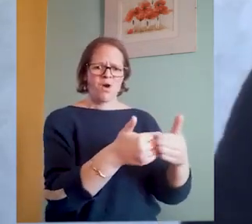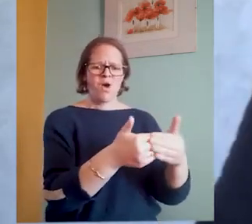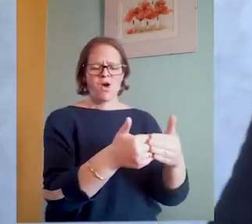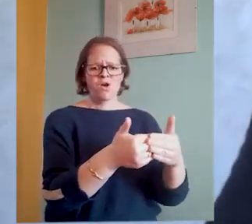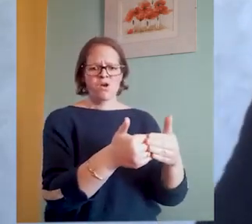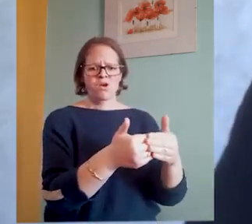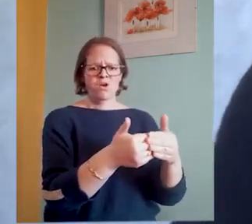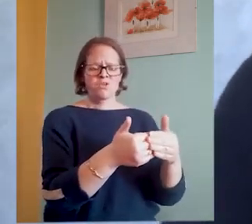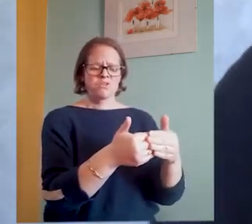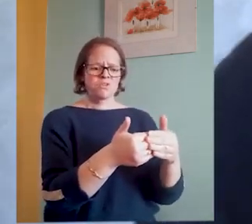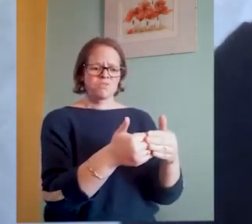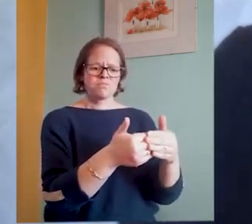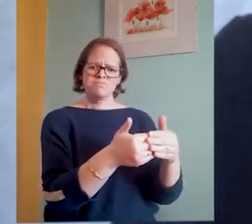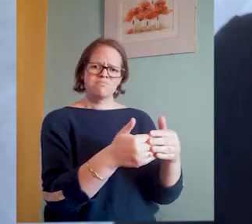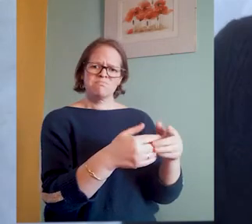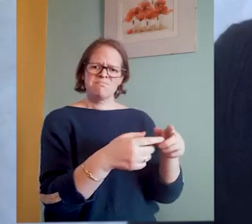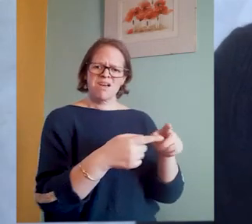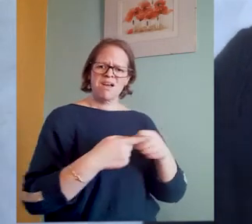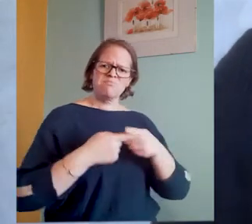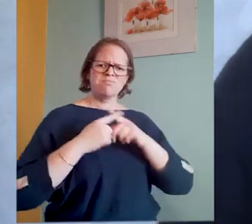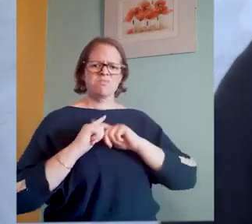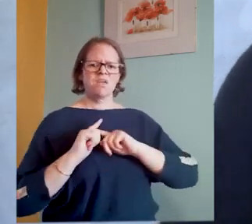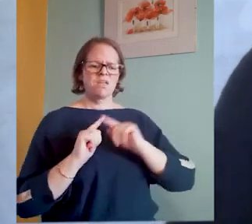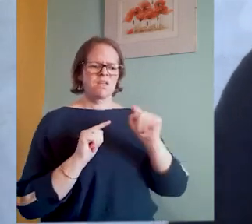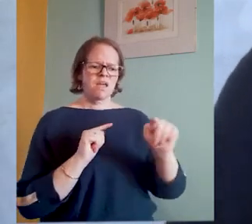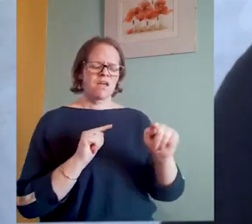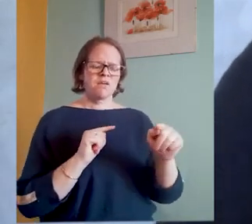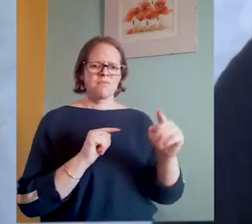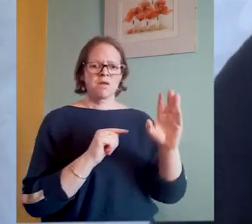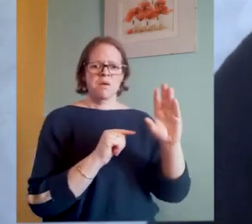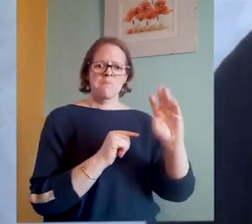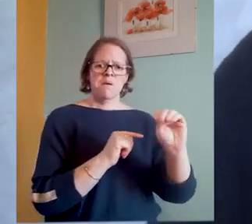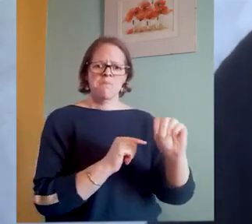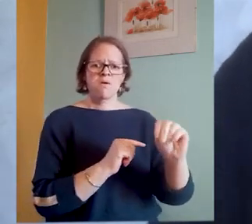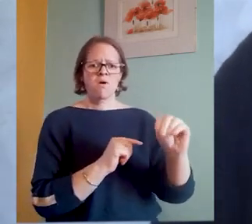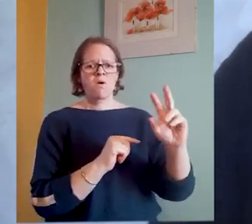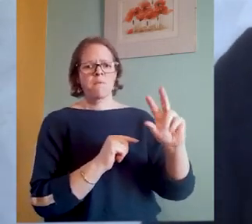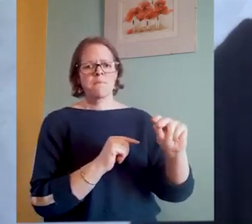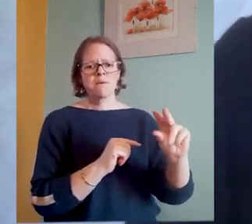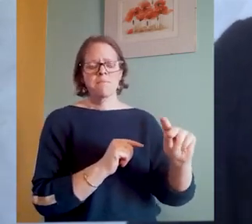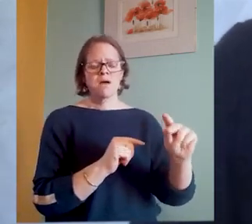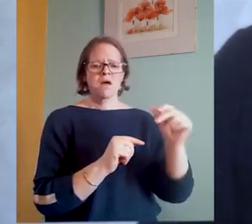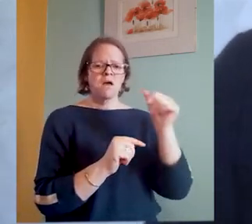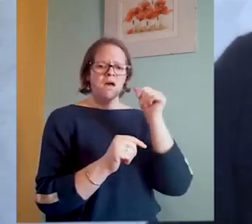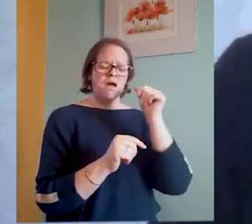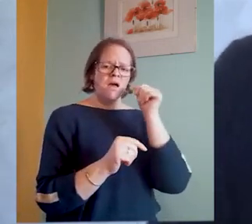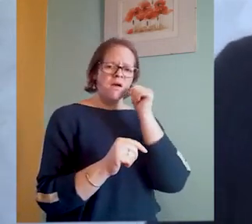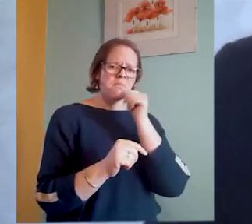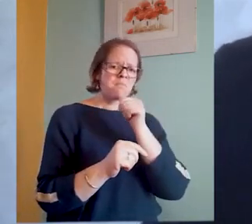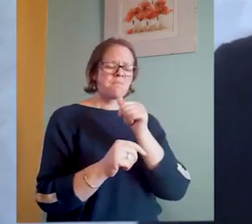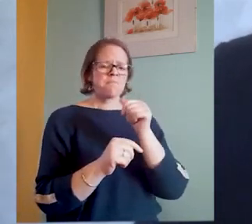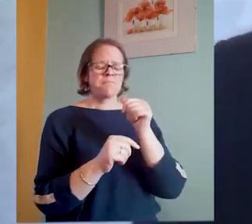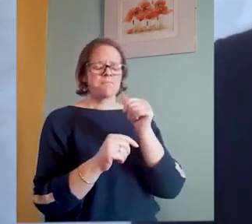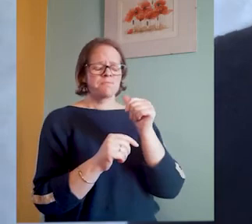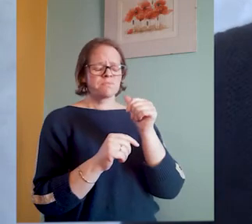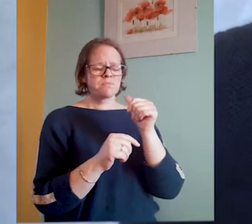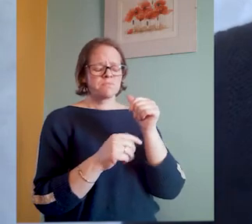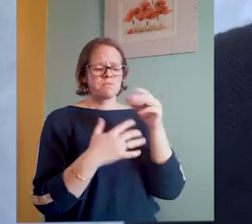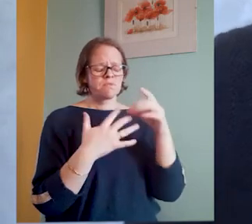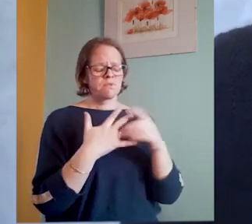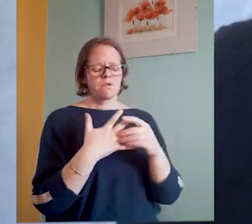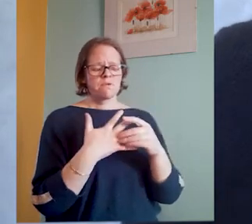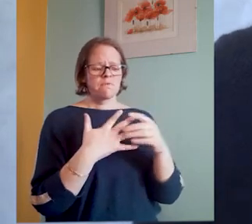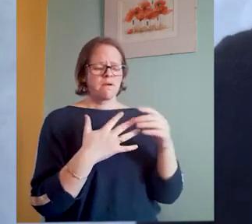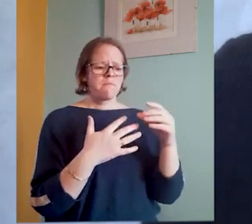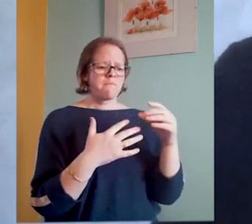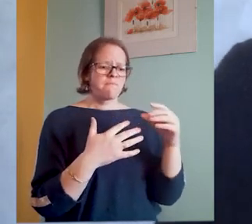côtoient pas forcément une de nos églises, une maman, un papa, une femme, un mari, voilà, un oncle, une tante,